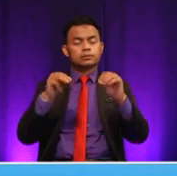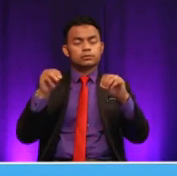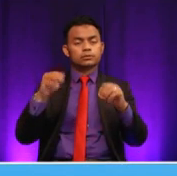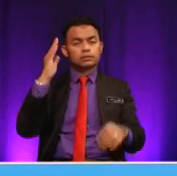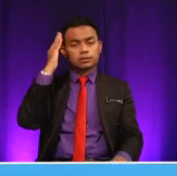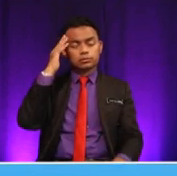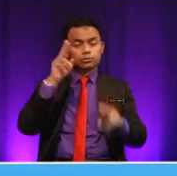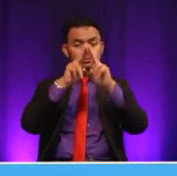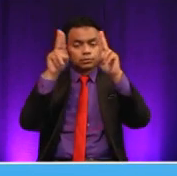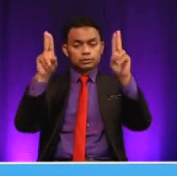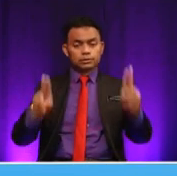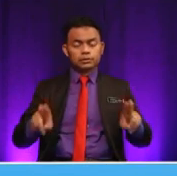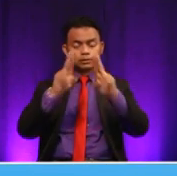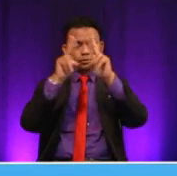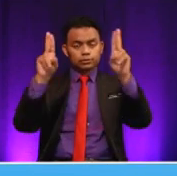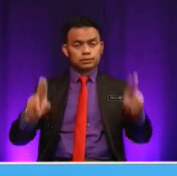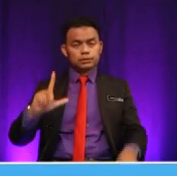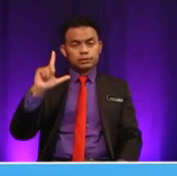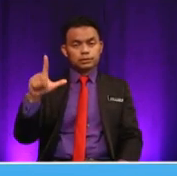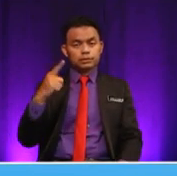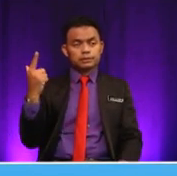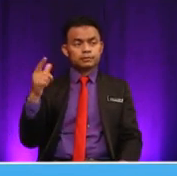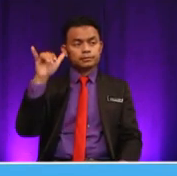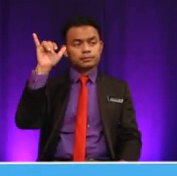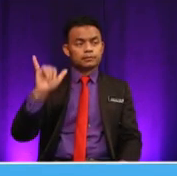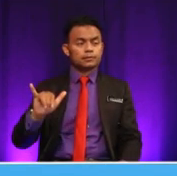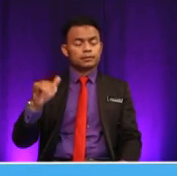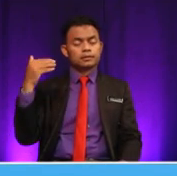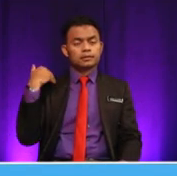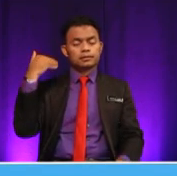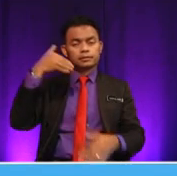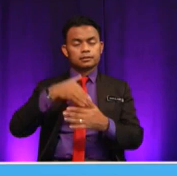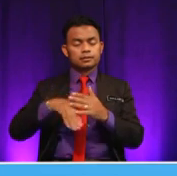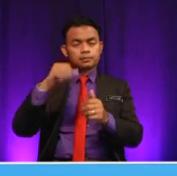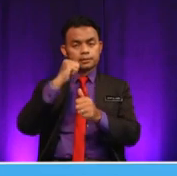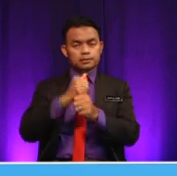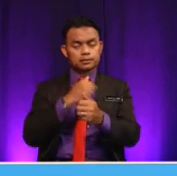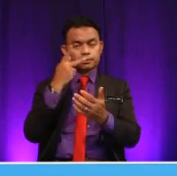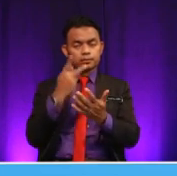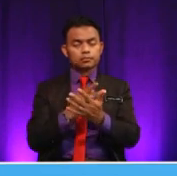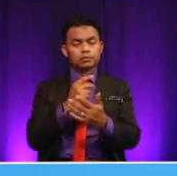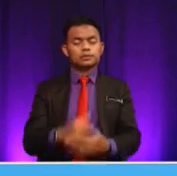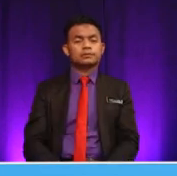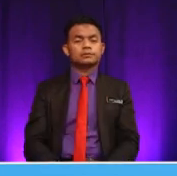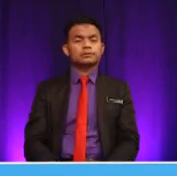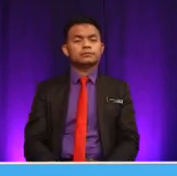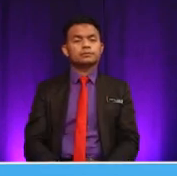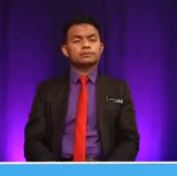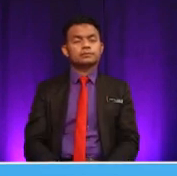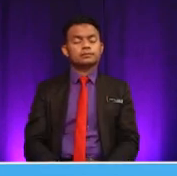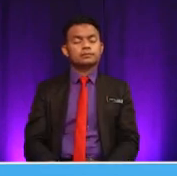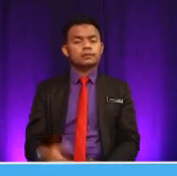ujian-ujian lain yang ada yang ada dalam setiap komponen itu kalau dalam buku teks ditunjuk ujian